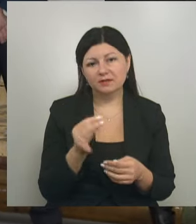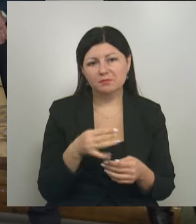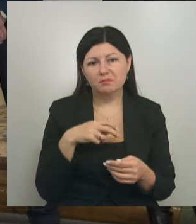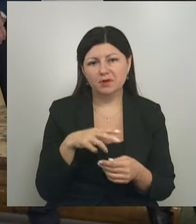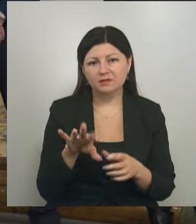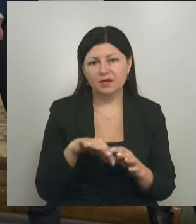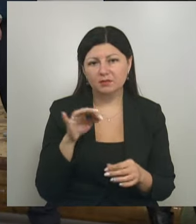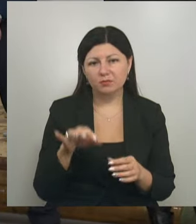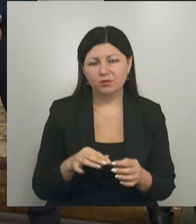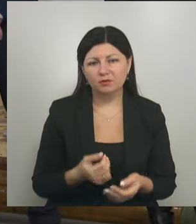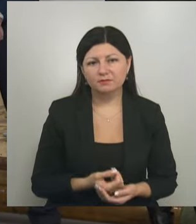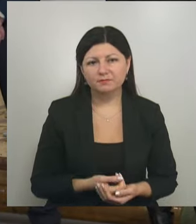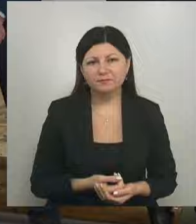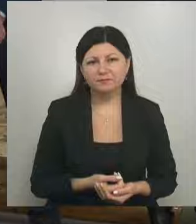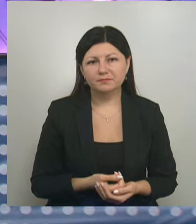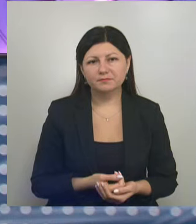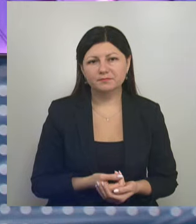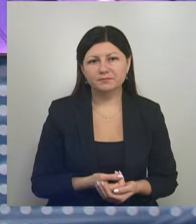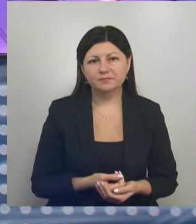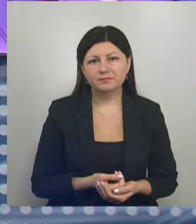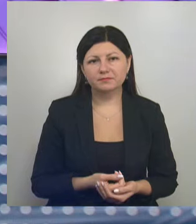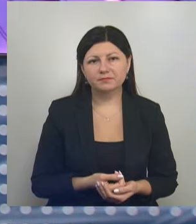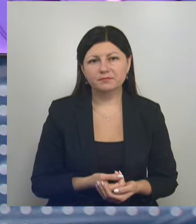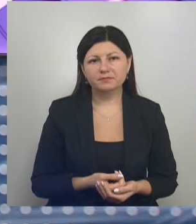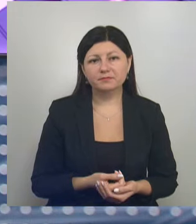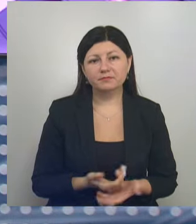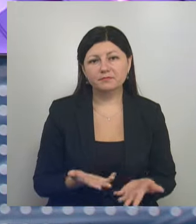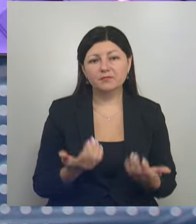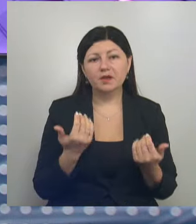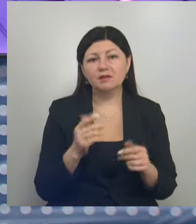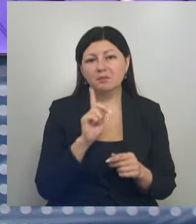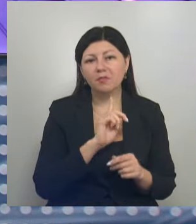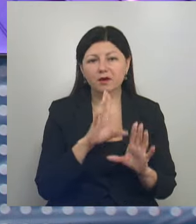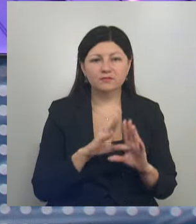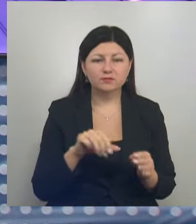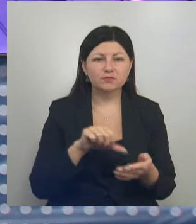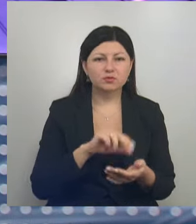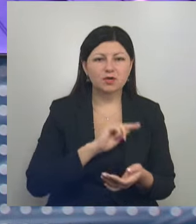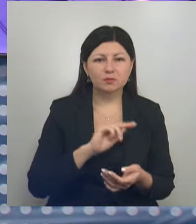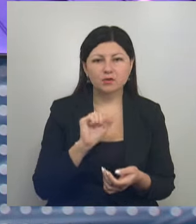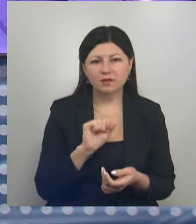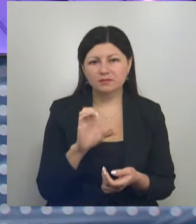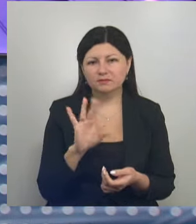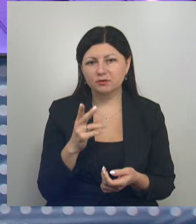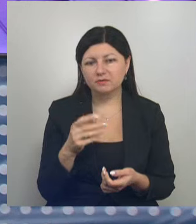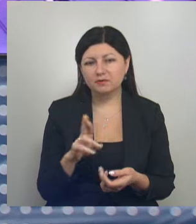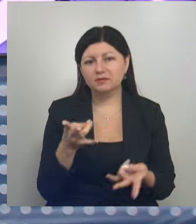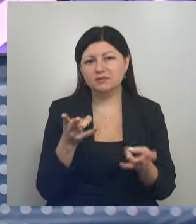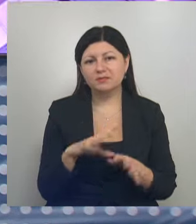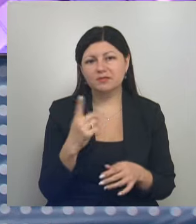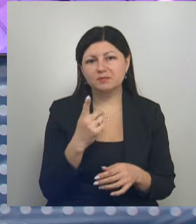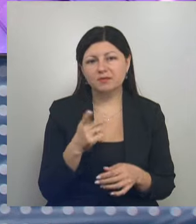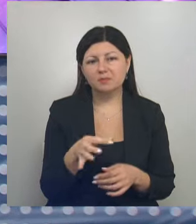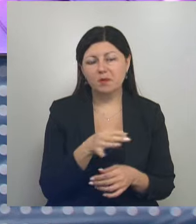Денис Копач. Такой день на Мире Белогорья. Ну а на этом пока все. В студии работала Анна Свидовская. Оставайтесь с